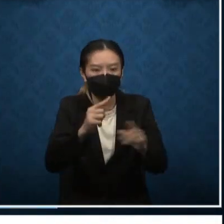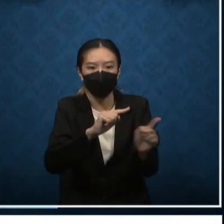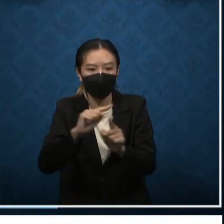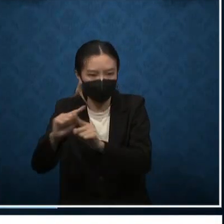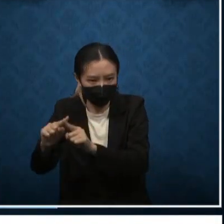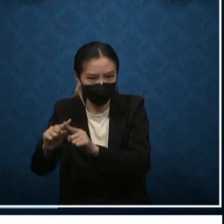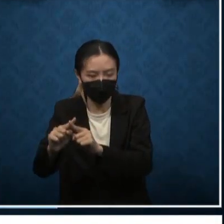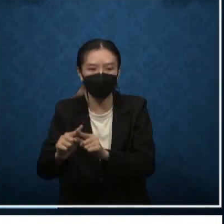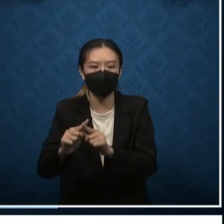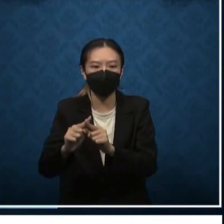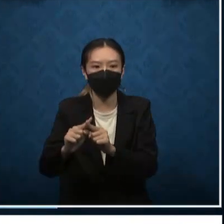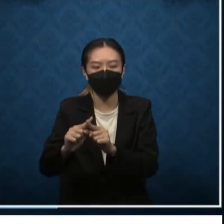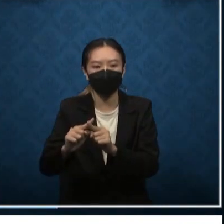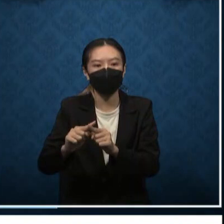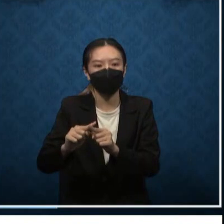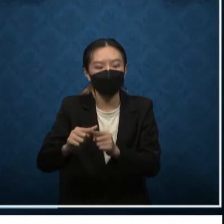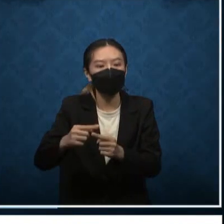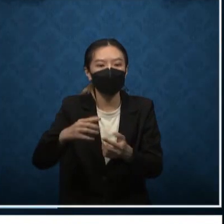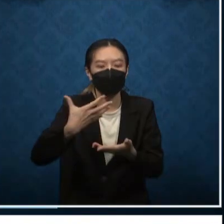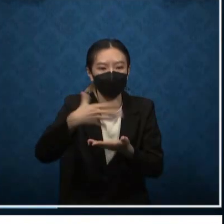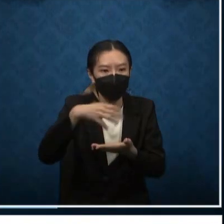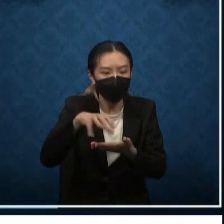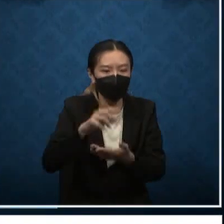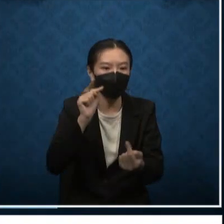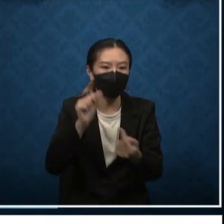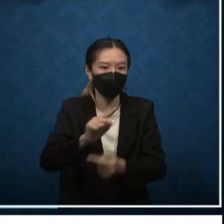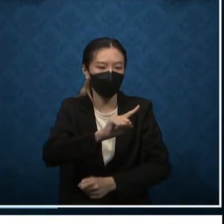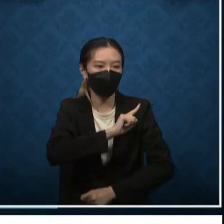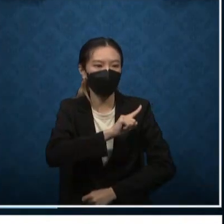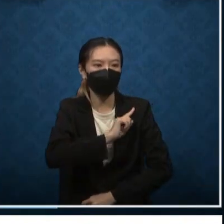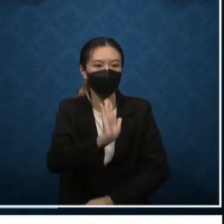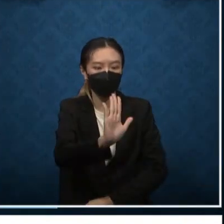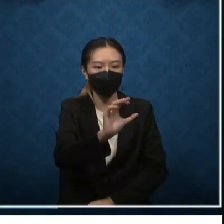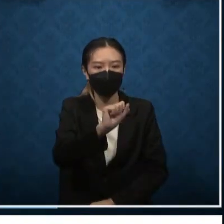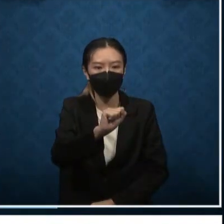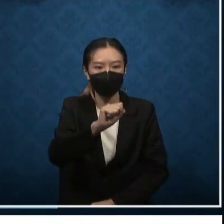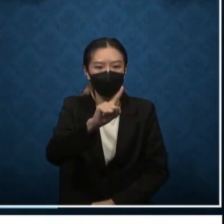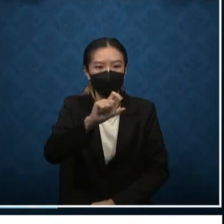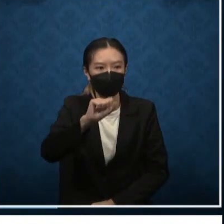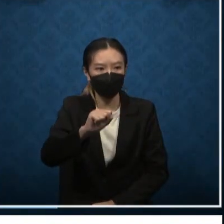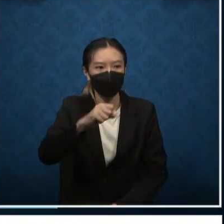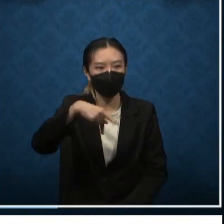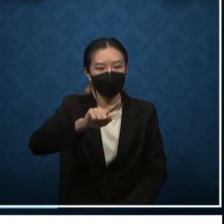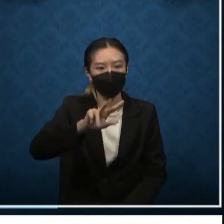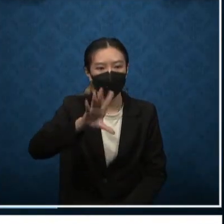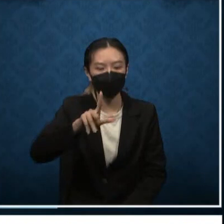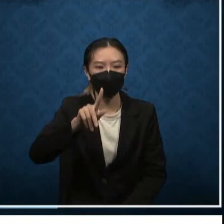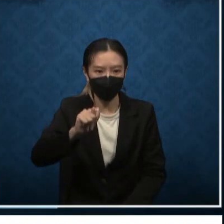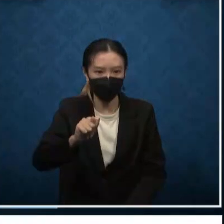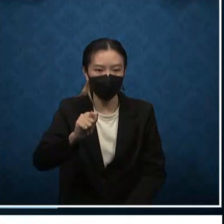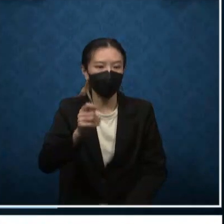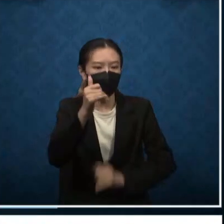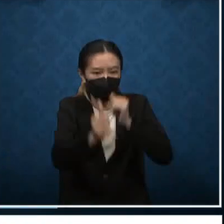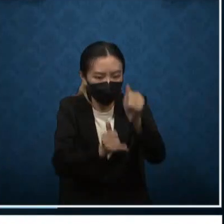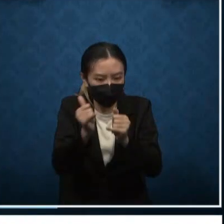อำนาจหน้าทีของ การทำเorkิศิกรรม ของอศาจิตรและมีการนิเทศการทำงานทุกไร่มาส